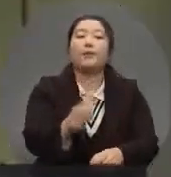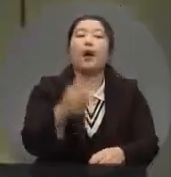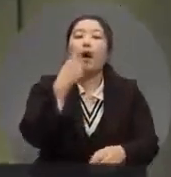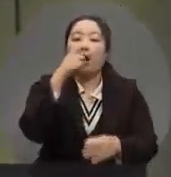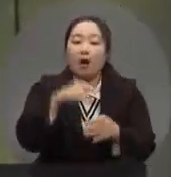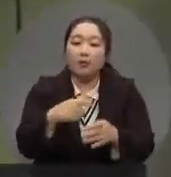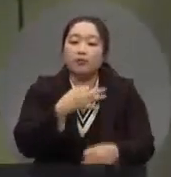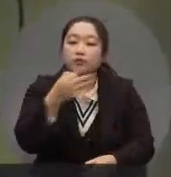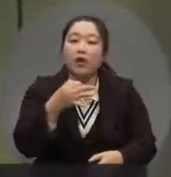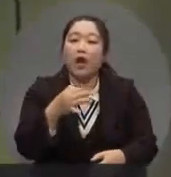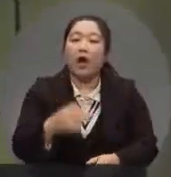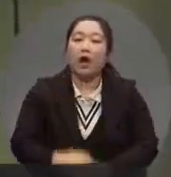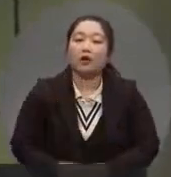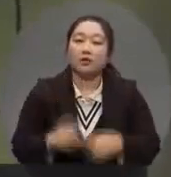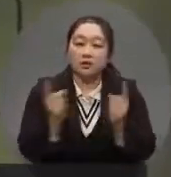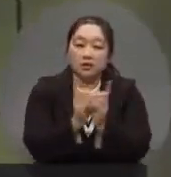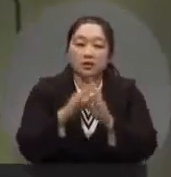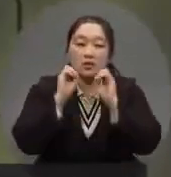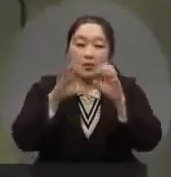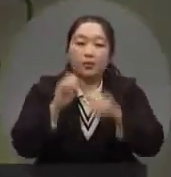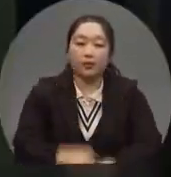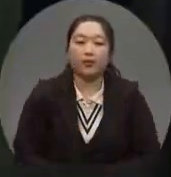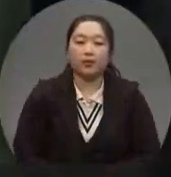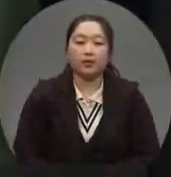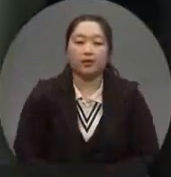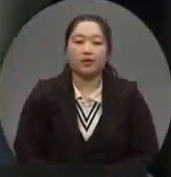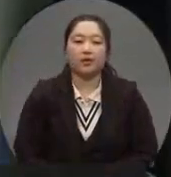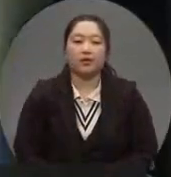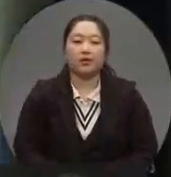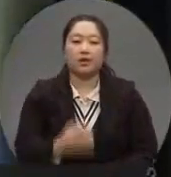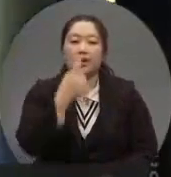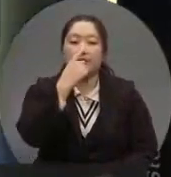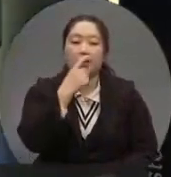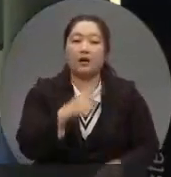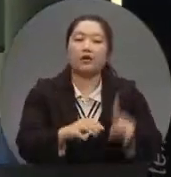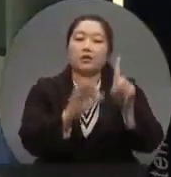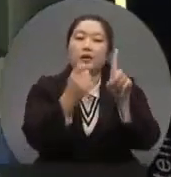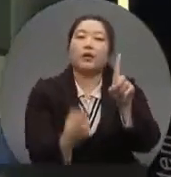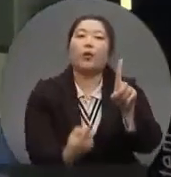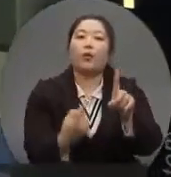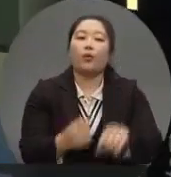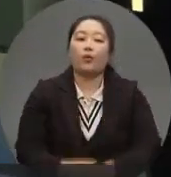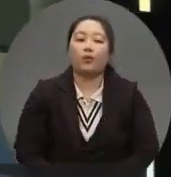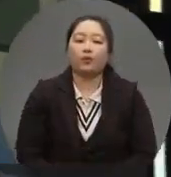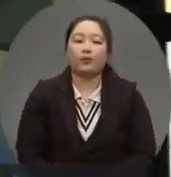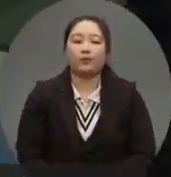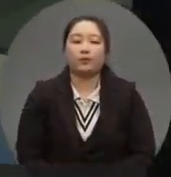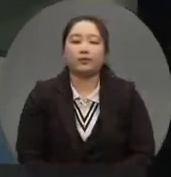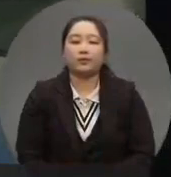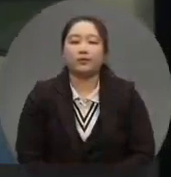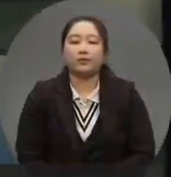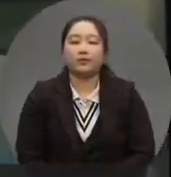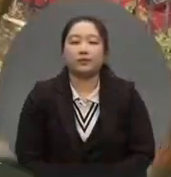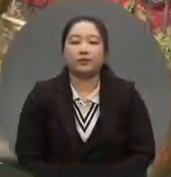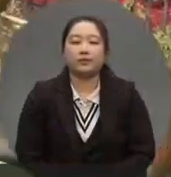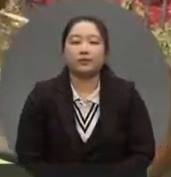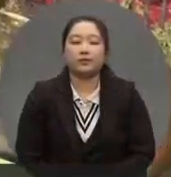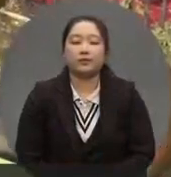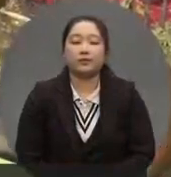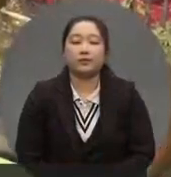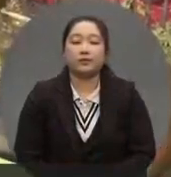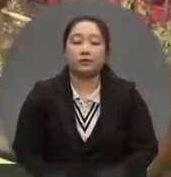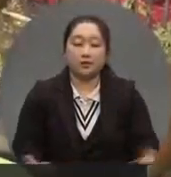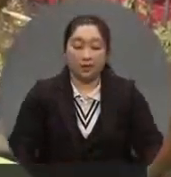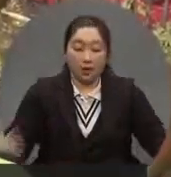부르면서 직접 홍보에 나서기도 했습니다 커피 커피가 나왔습니다이